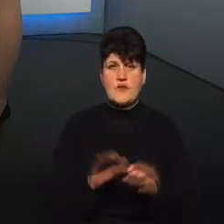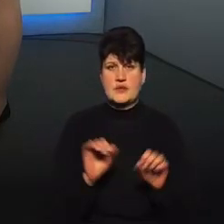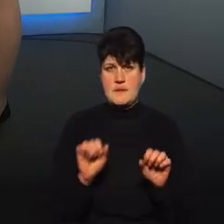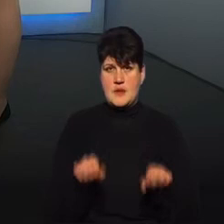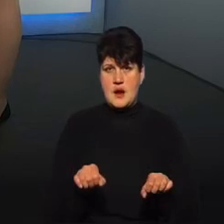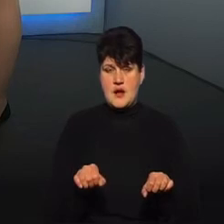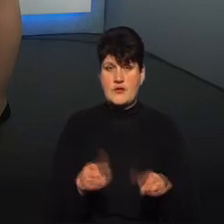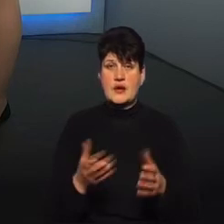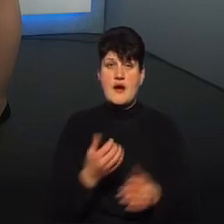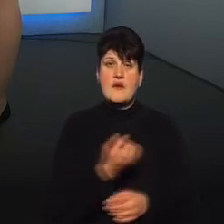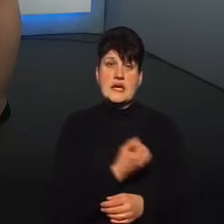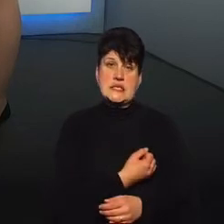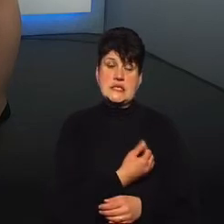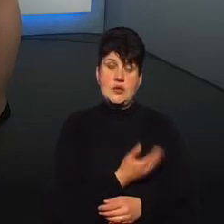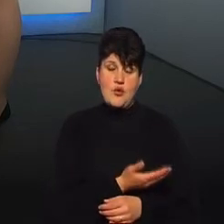провакцинована,